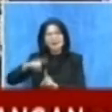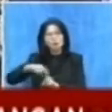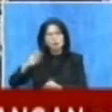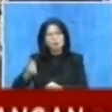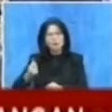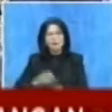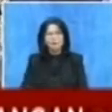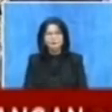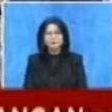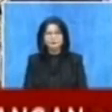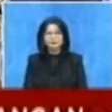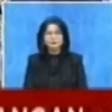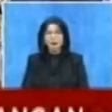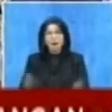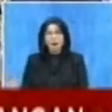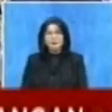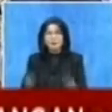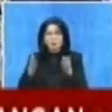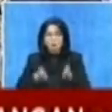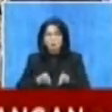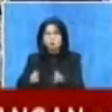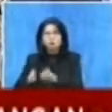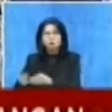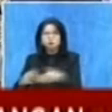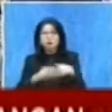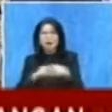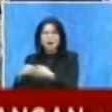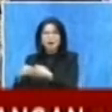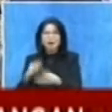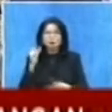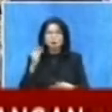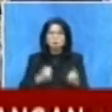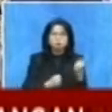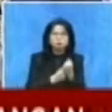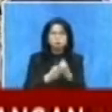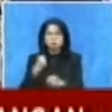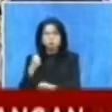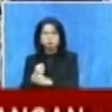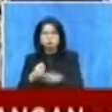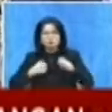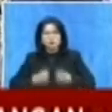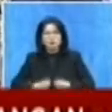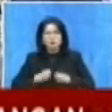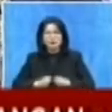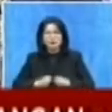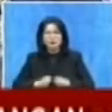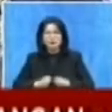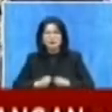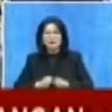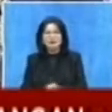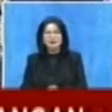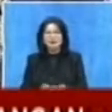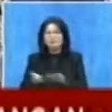Rp384,8 triliun. Pembangunan infrastruktur diarahkan untuk mendukung penguatan penyediaan layanan